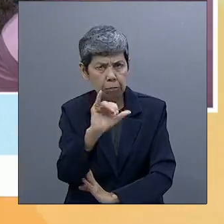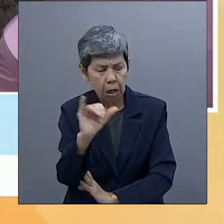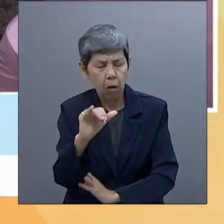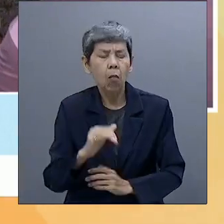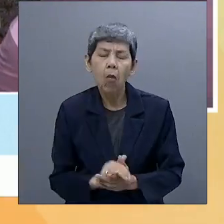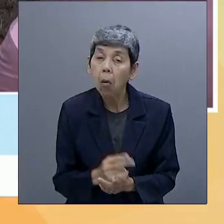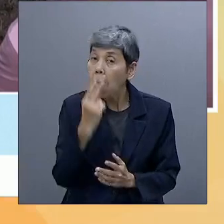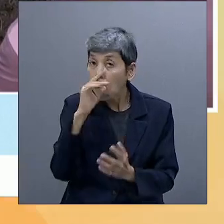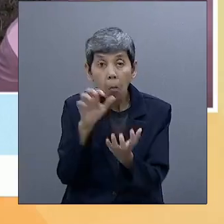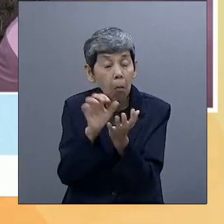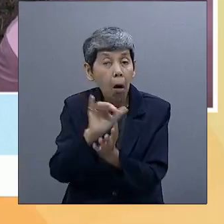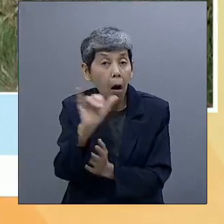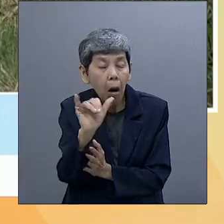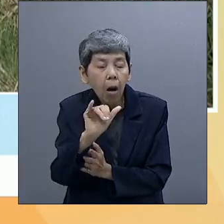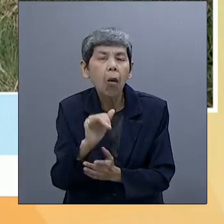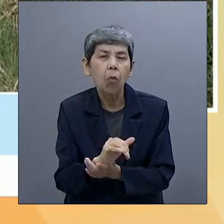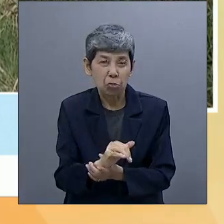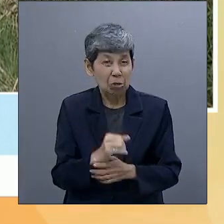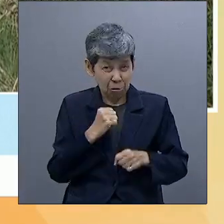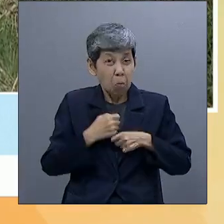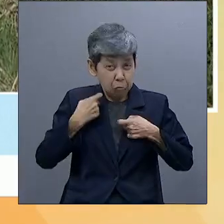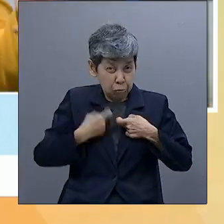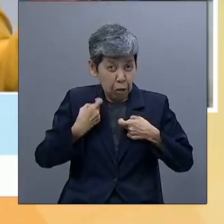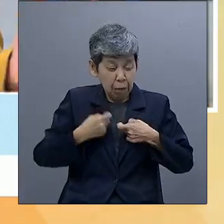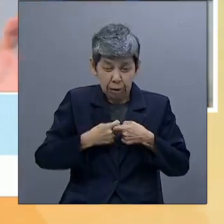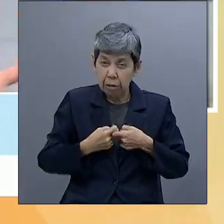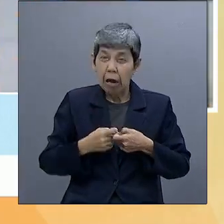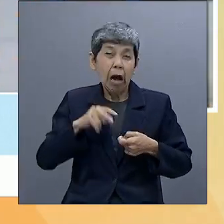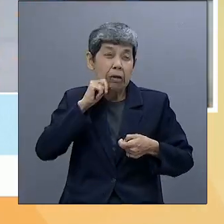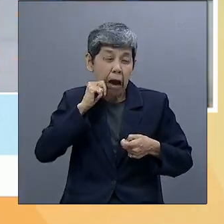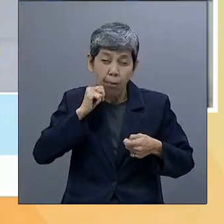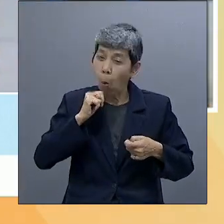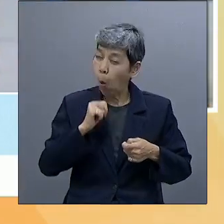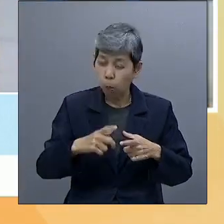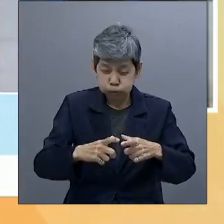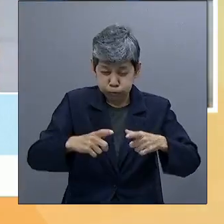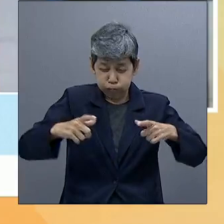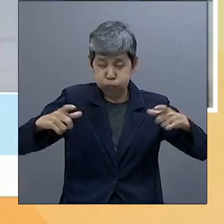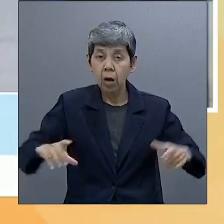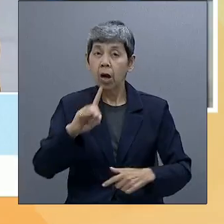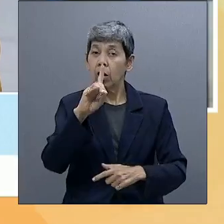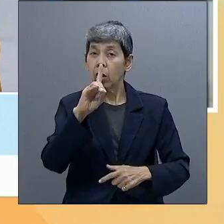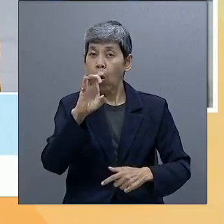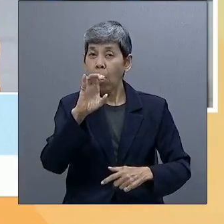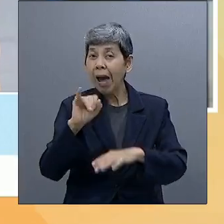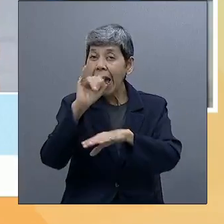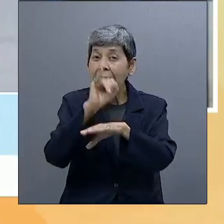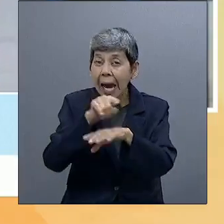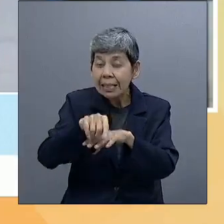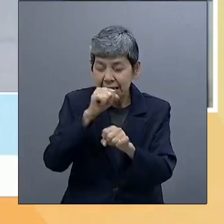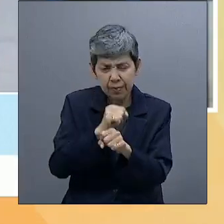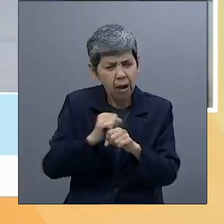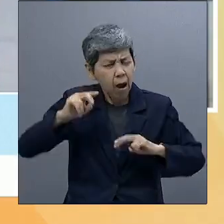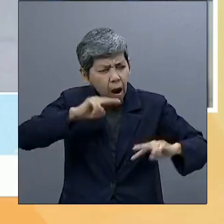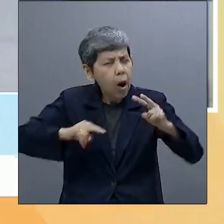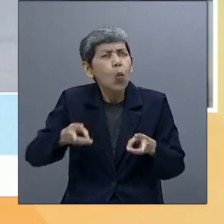ยังไม่ได้ตัวแต่ว่าตอนนี้ความยากของพื้นที่อย่างที่บอกไปว่ามี100ไร่แบบนี้เราจะมีแนวทางในการค้นห